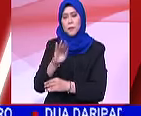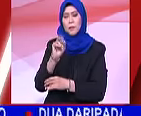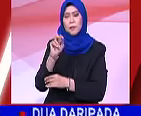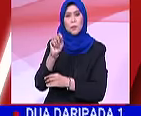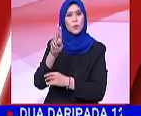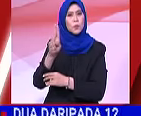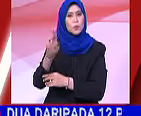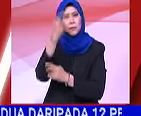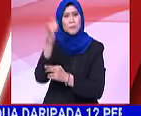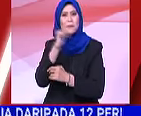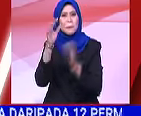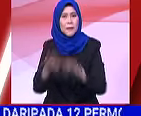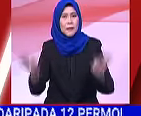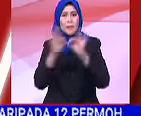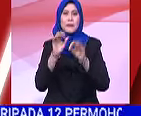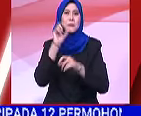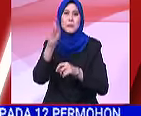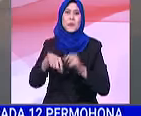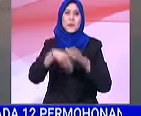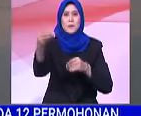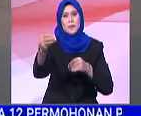urusan tidak perlu.